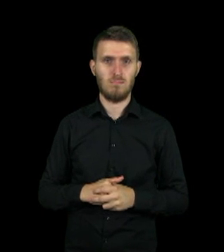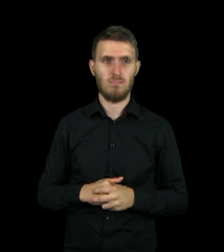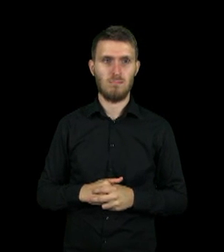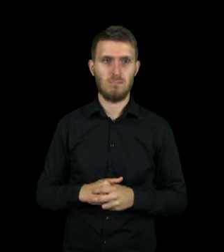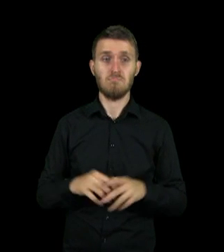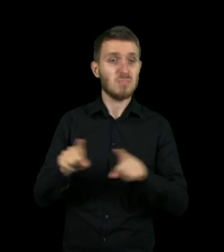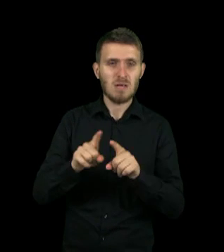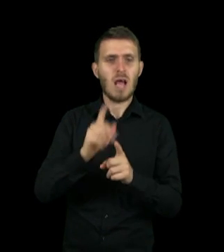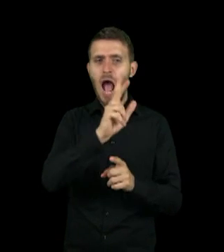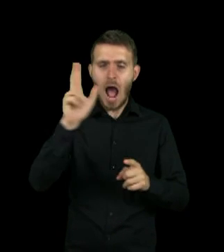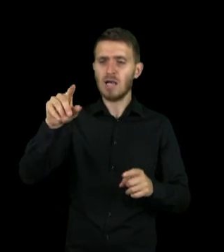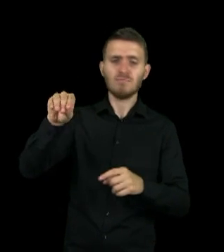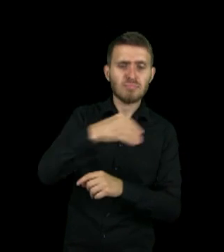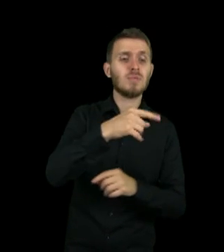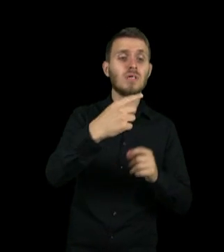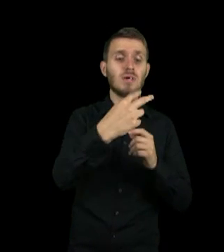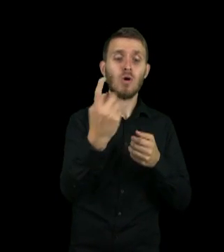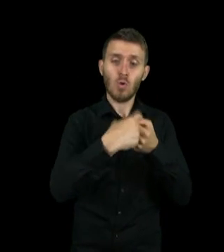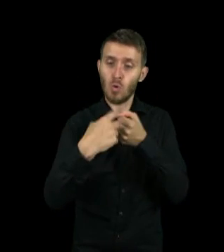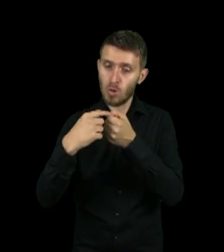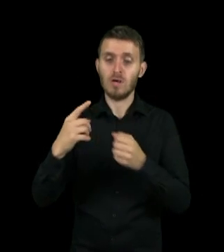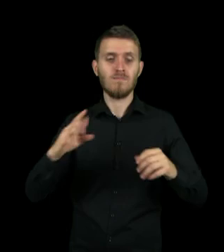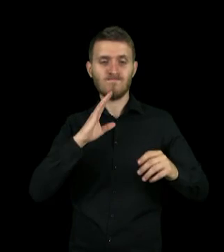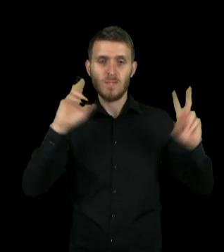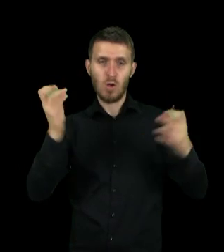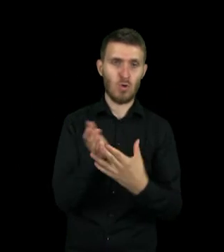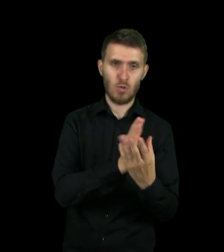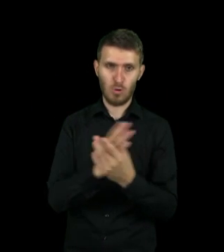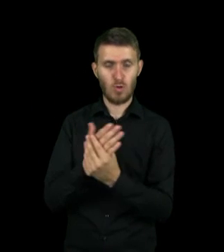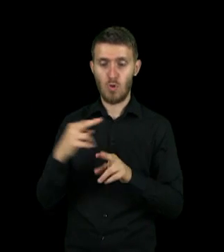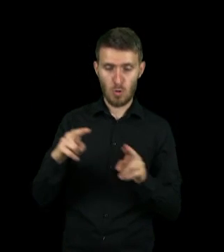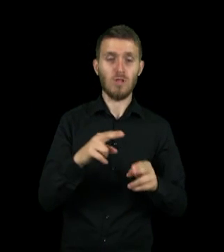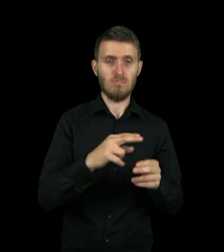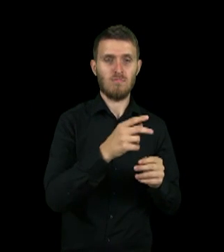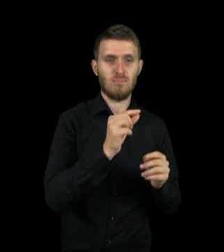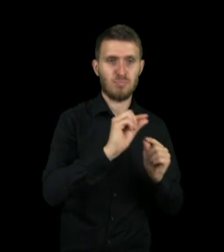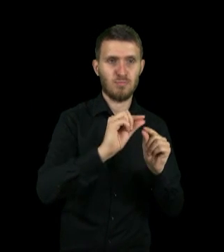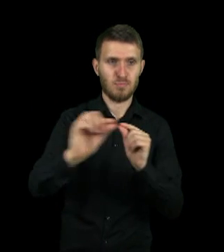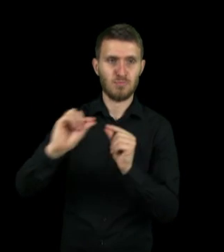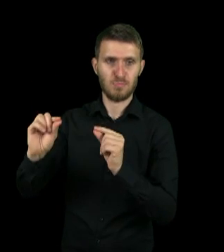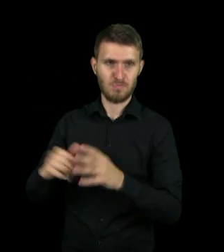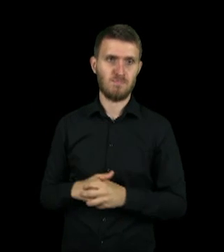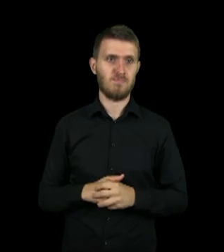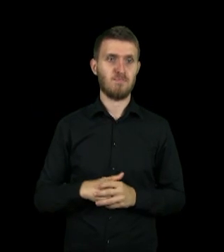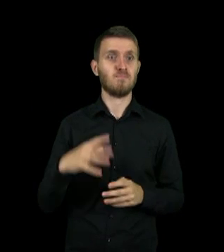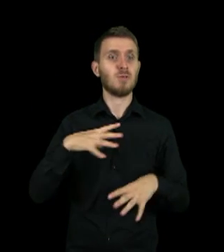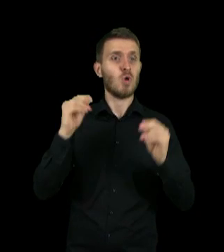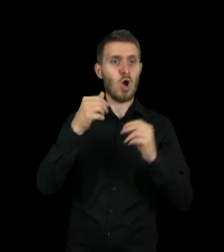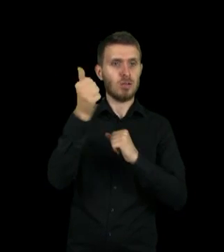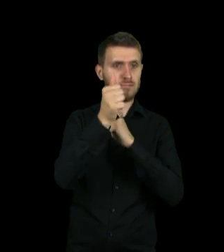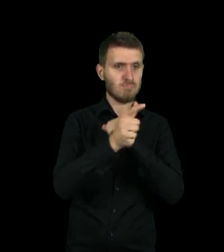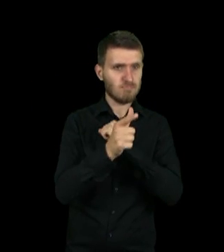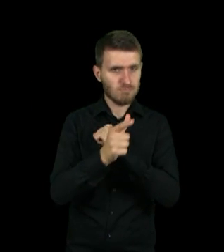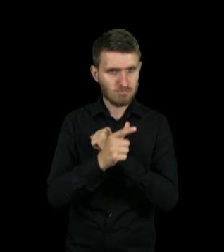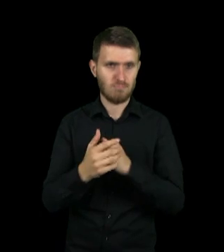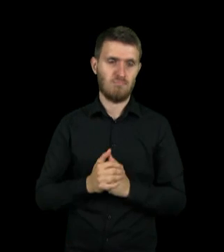zł 80 zaczynaliśmy od 2 zł jemu zostanie 20 groszy Gdy cała transakcja zostanie dokonana